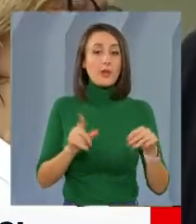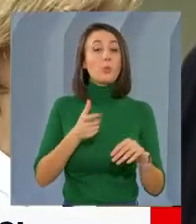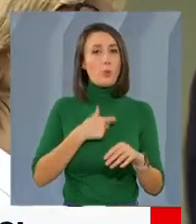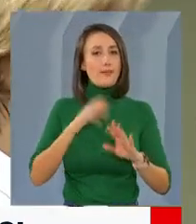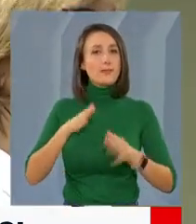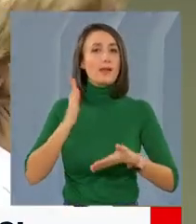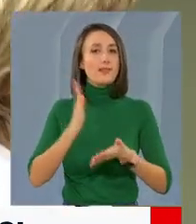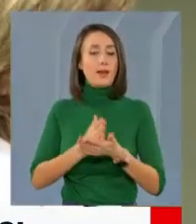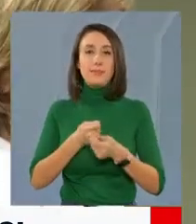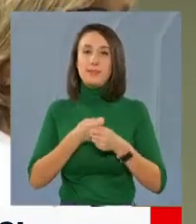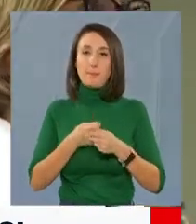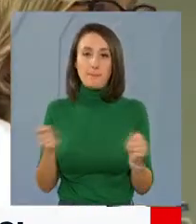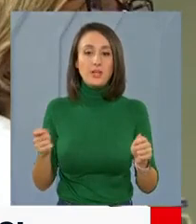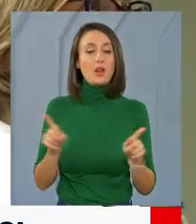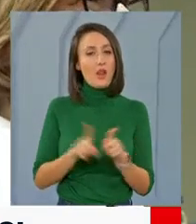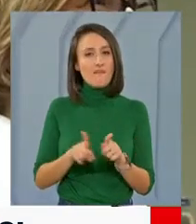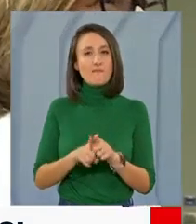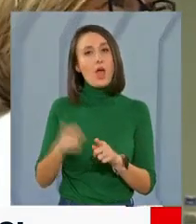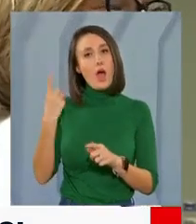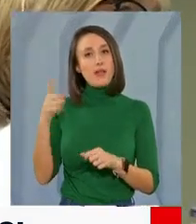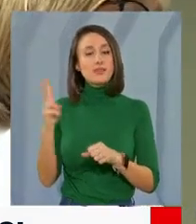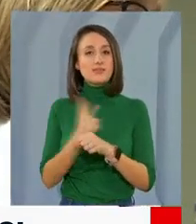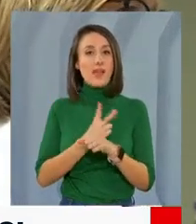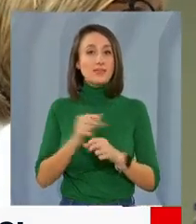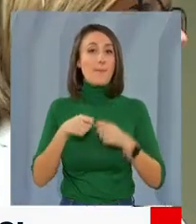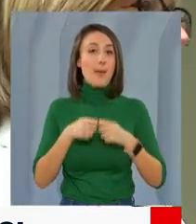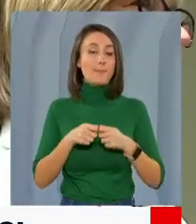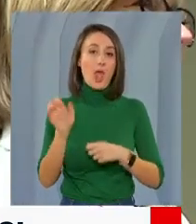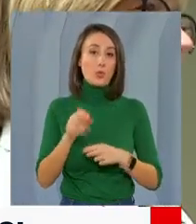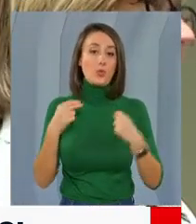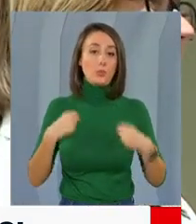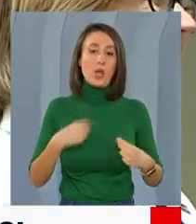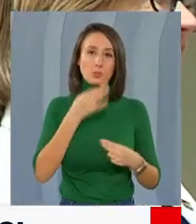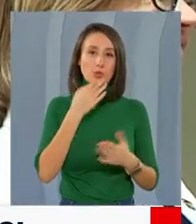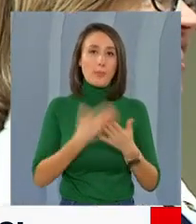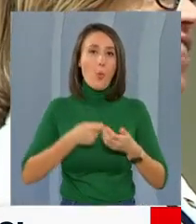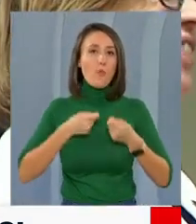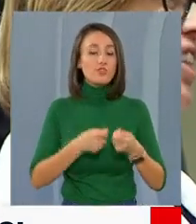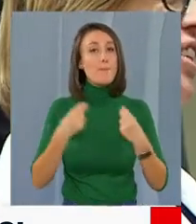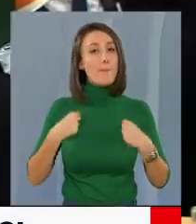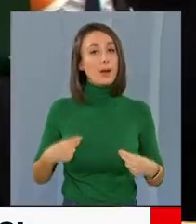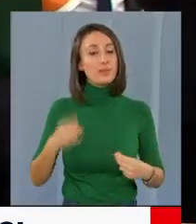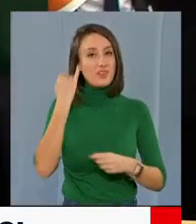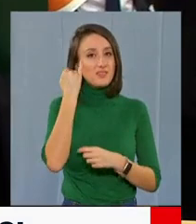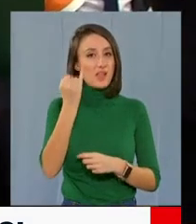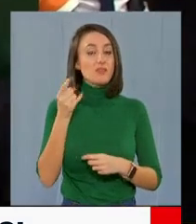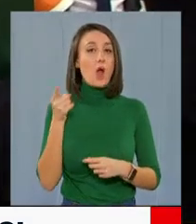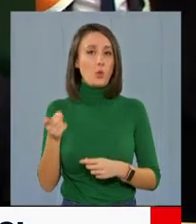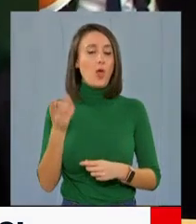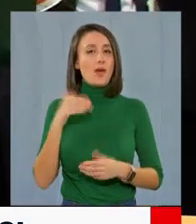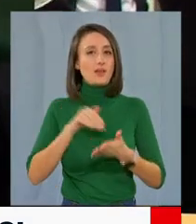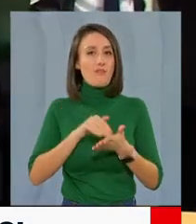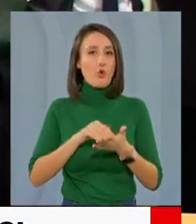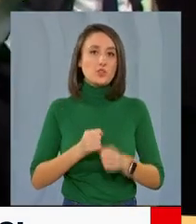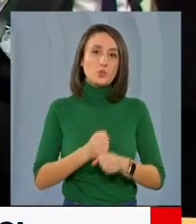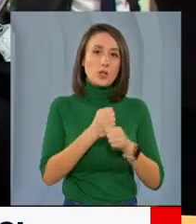poate avea drepturi depline, precum celelalte state membre. Eurodeputatul a mai spus că, pentru a convinge Parlamentul, inițiativa sa are nevoie